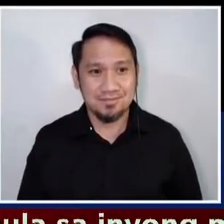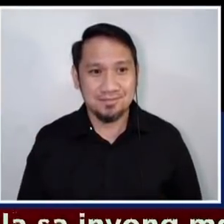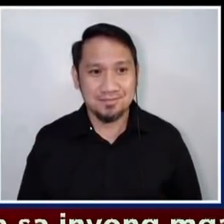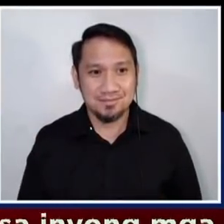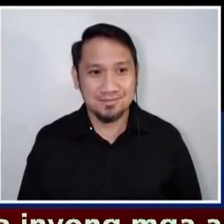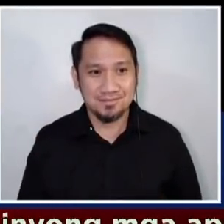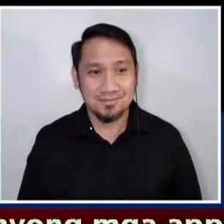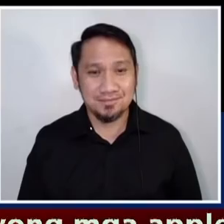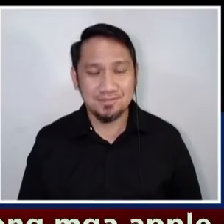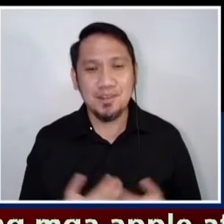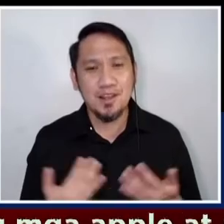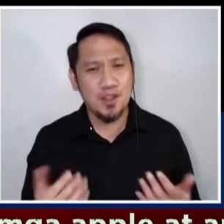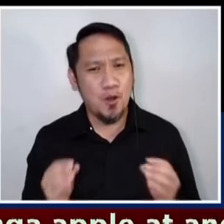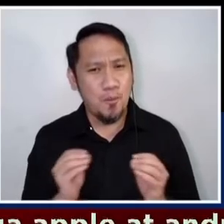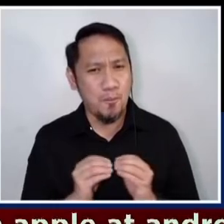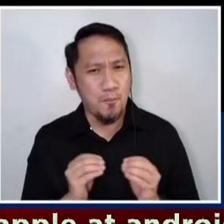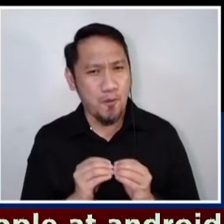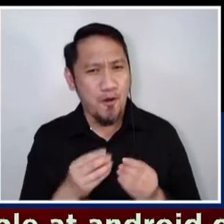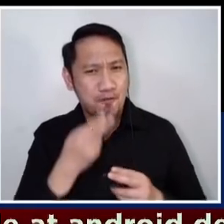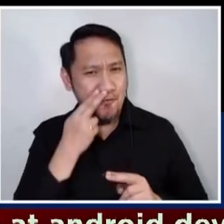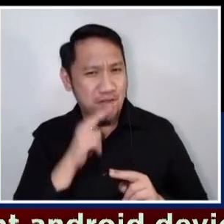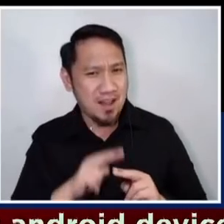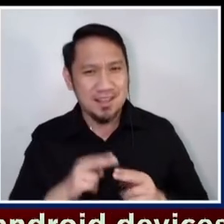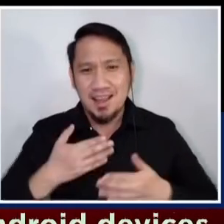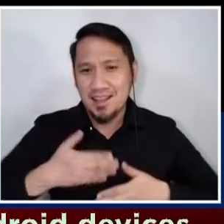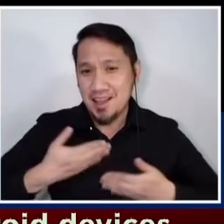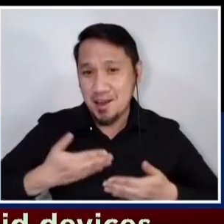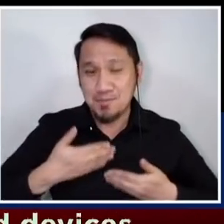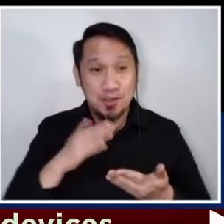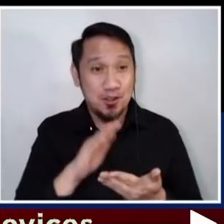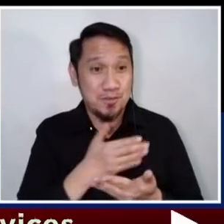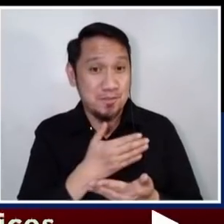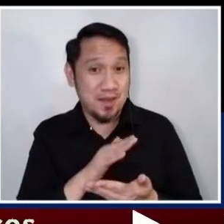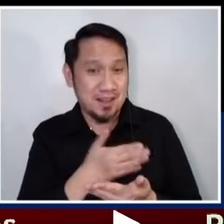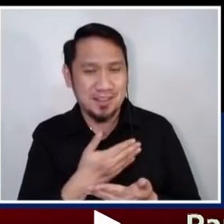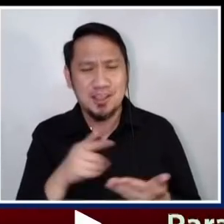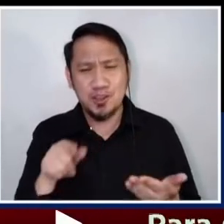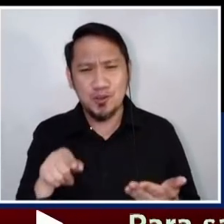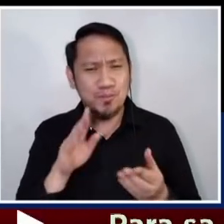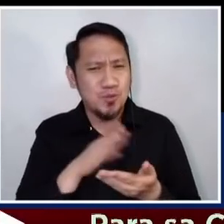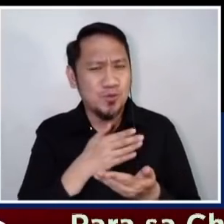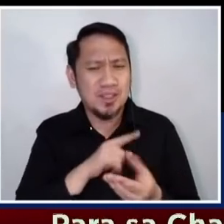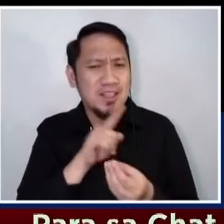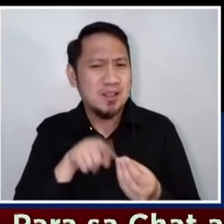Pasiglahin natin ang ating Biyernes sa musika ng mga batang 80s.